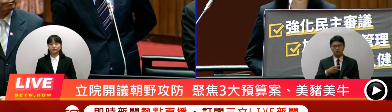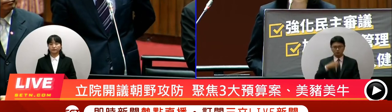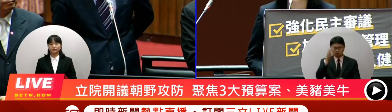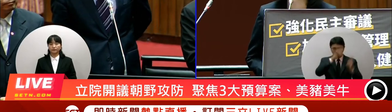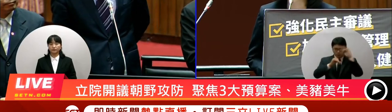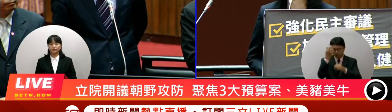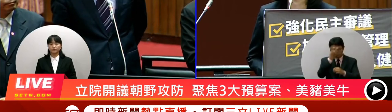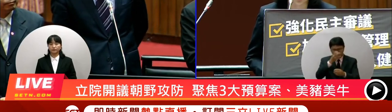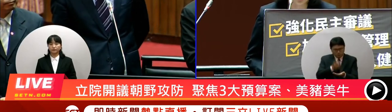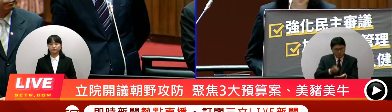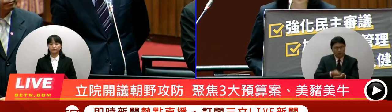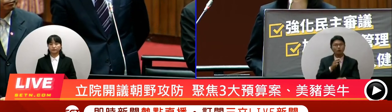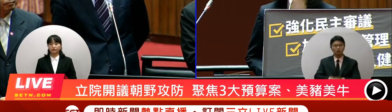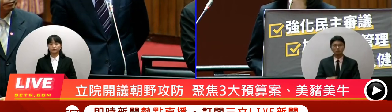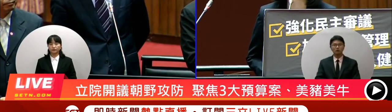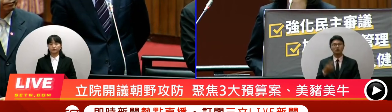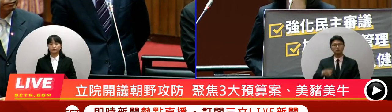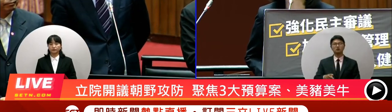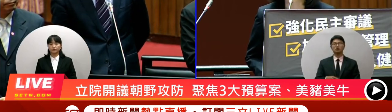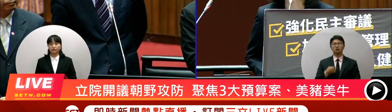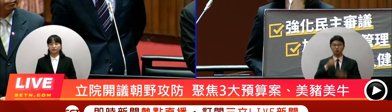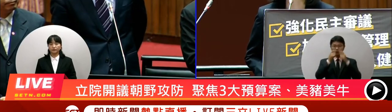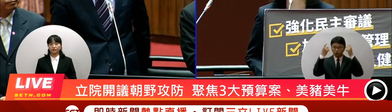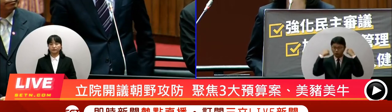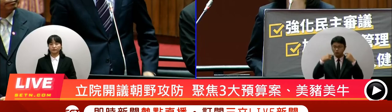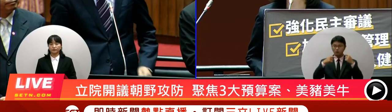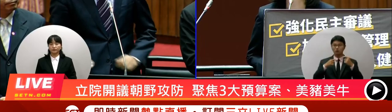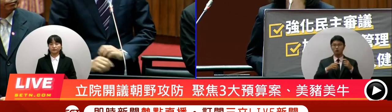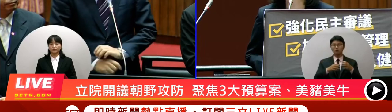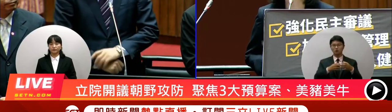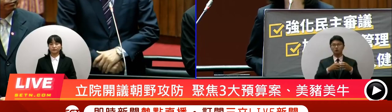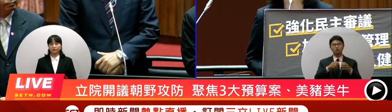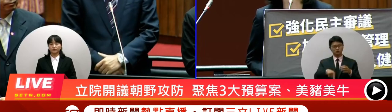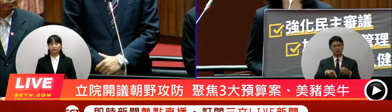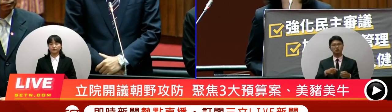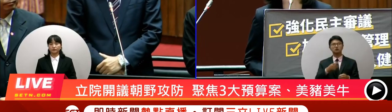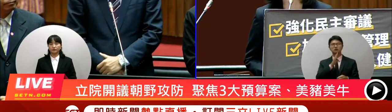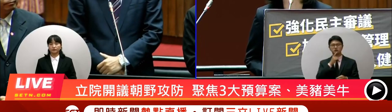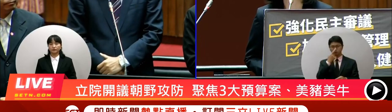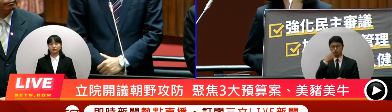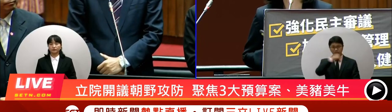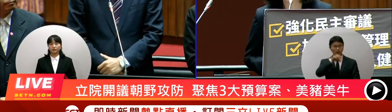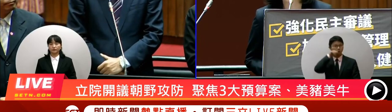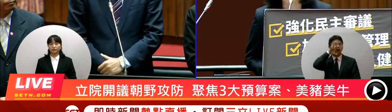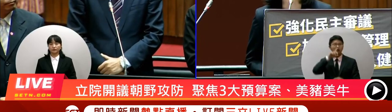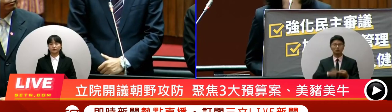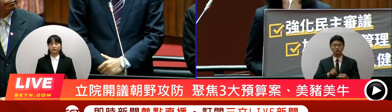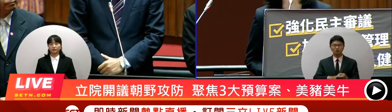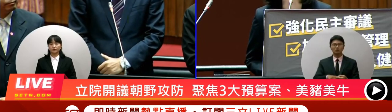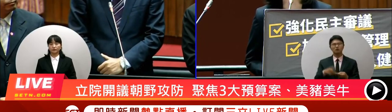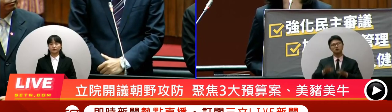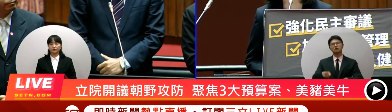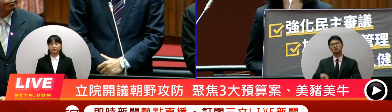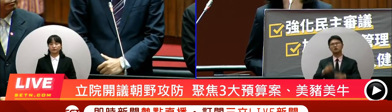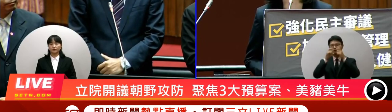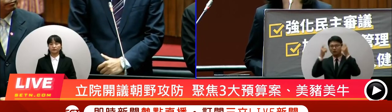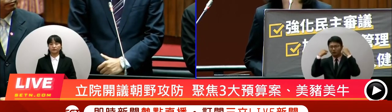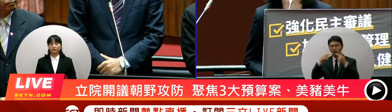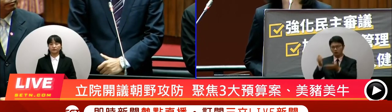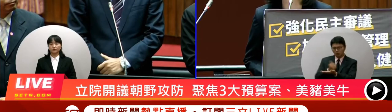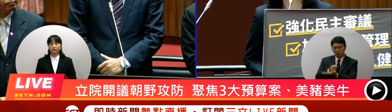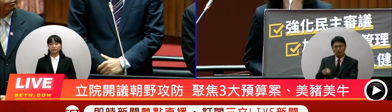但是我们也知道说，其实口罩国家队是台湾之光啊，但是口罩光是口罩都没有办法清楚的 掌控这个来源地又或者是